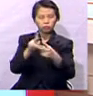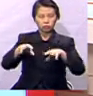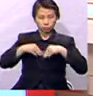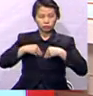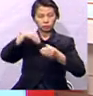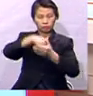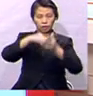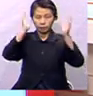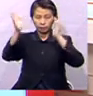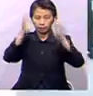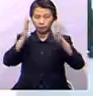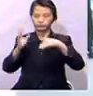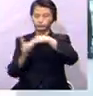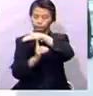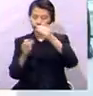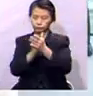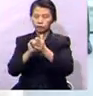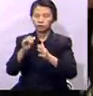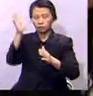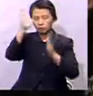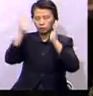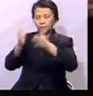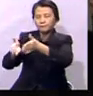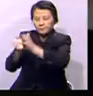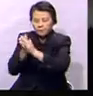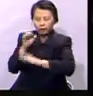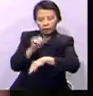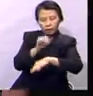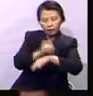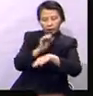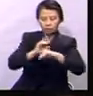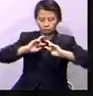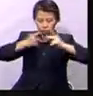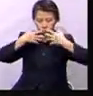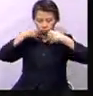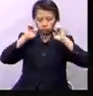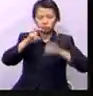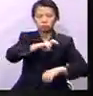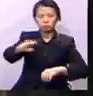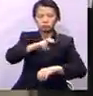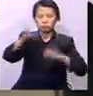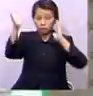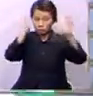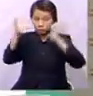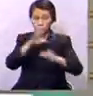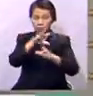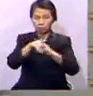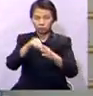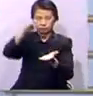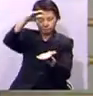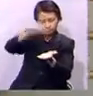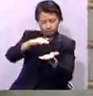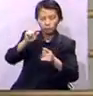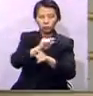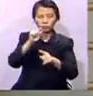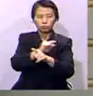Malaysia. Di bawah dasar itu, Malaysia akan meminta nasihat Jepun untuk meningkatkan kecekapan pengangkutan negara termasuk memaksimumkan